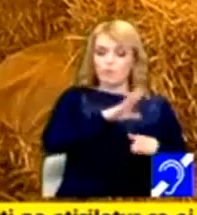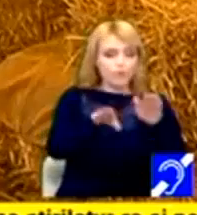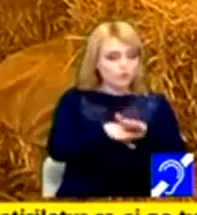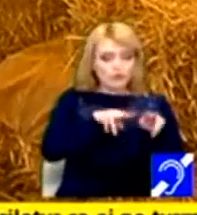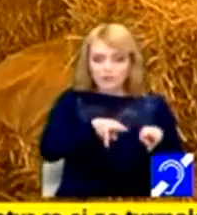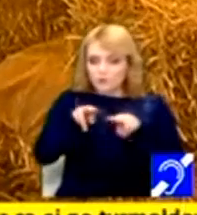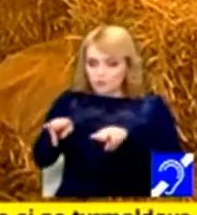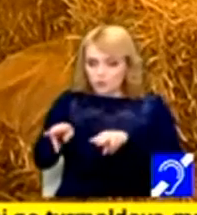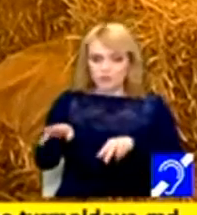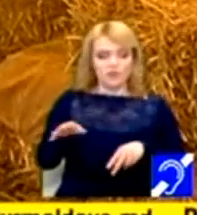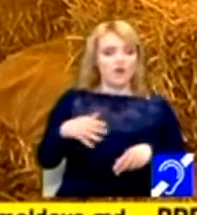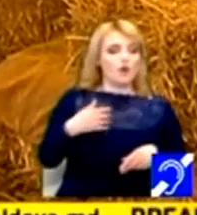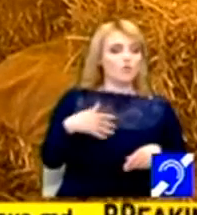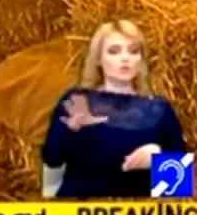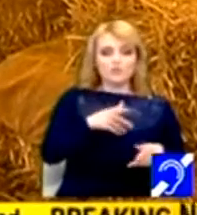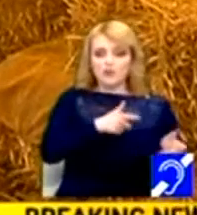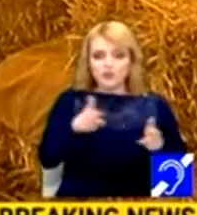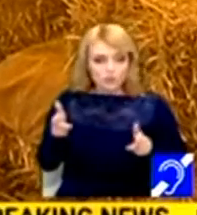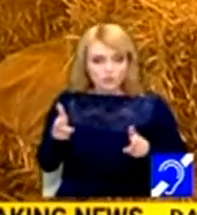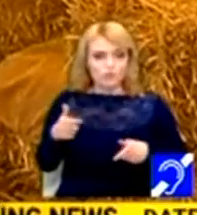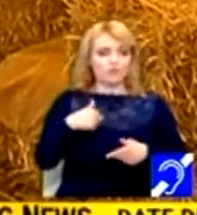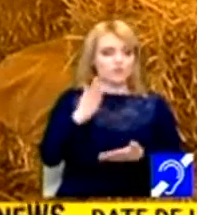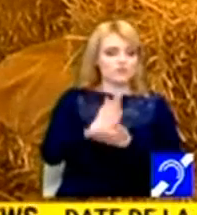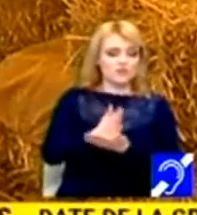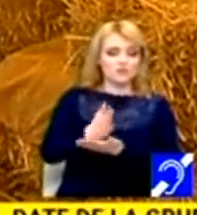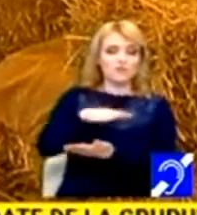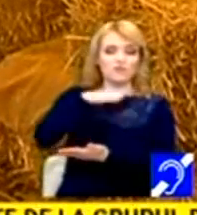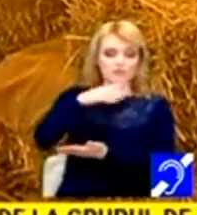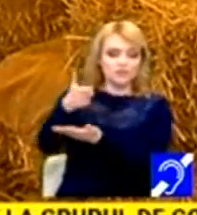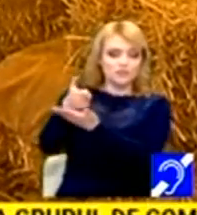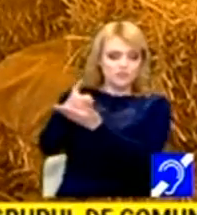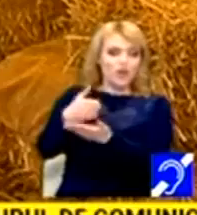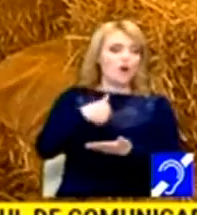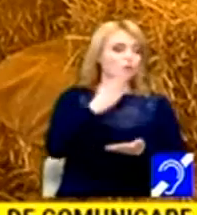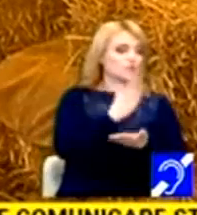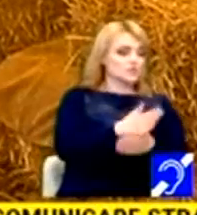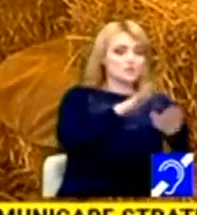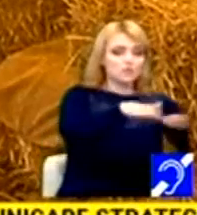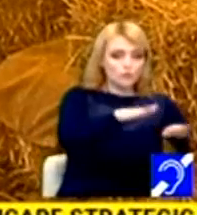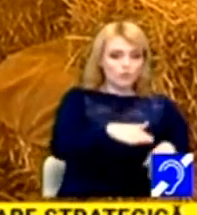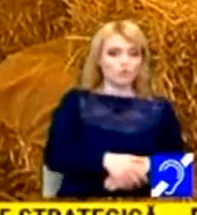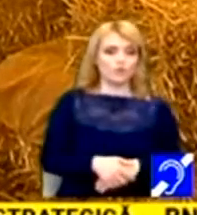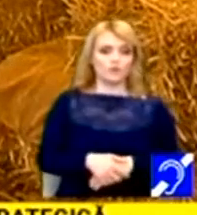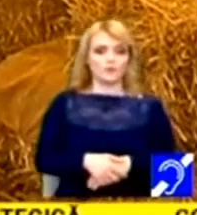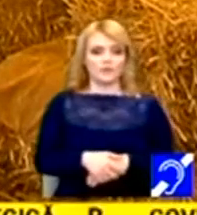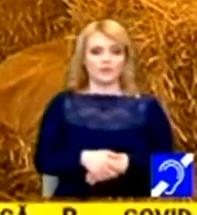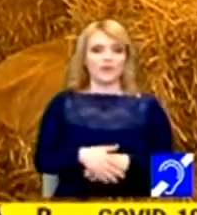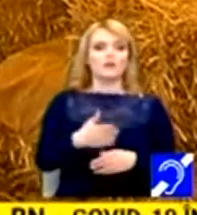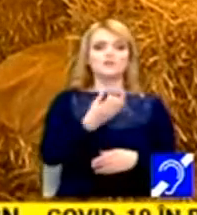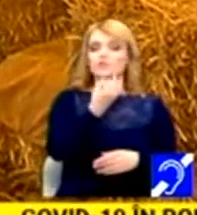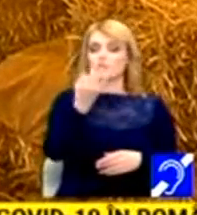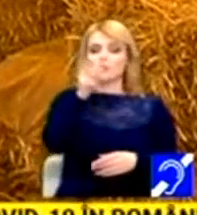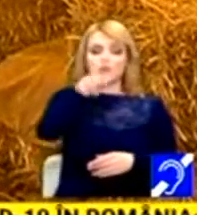noi avem toate ustensilele de igienă, noi avem spațiu decât oamenii să